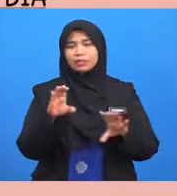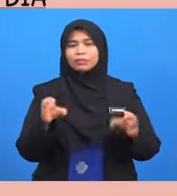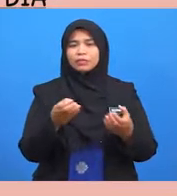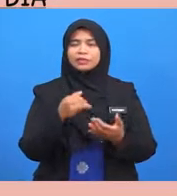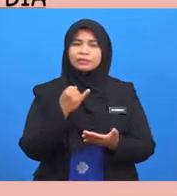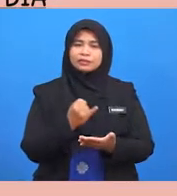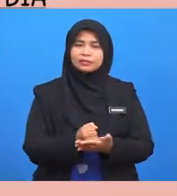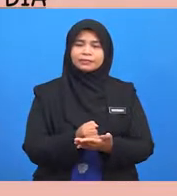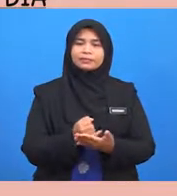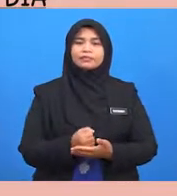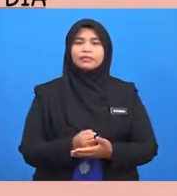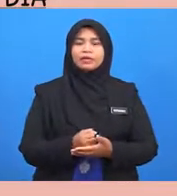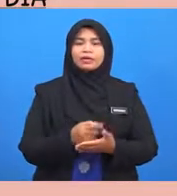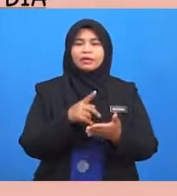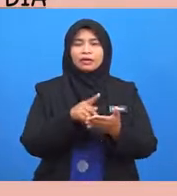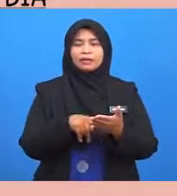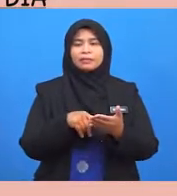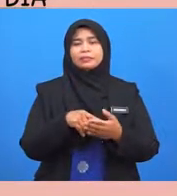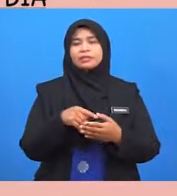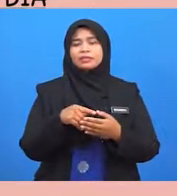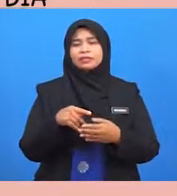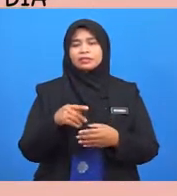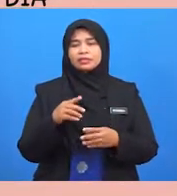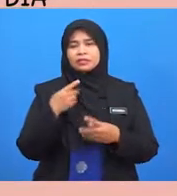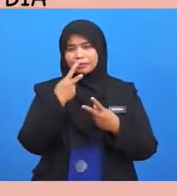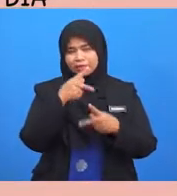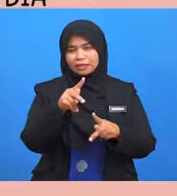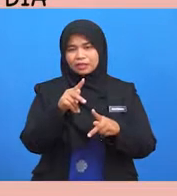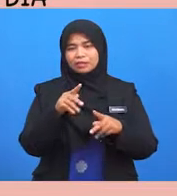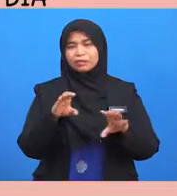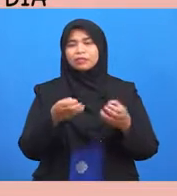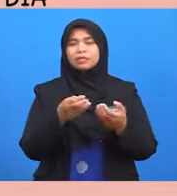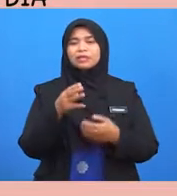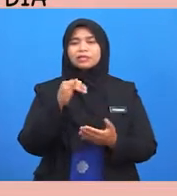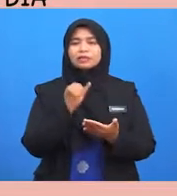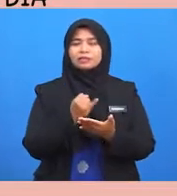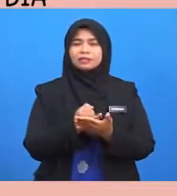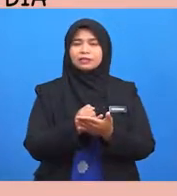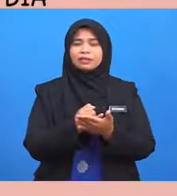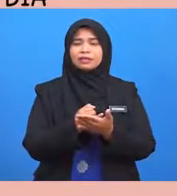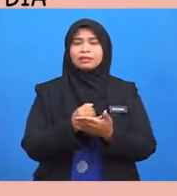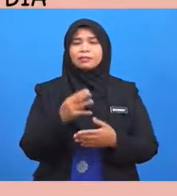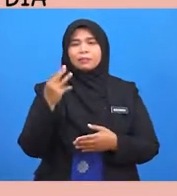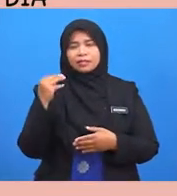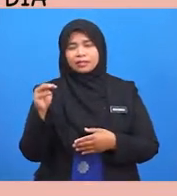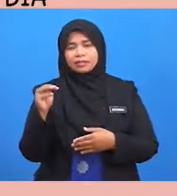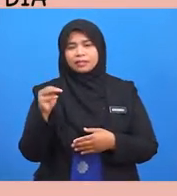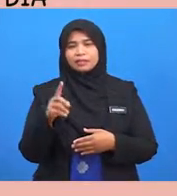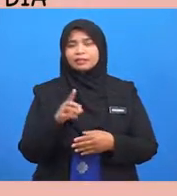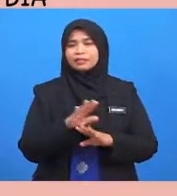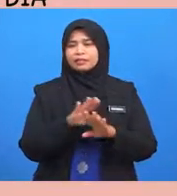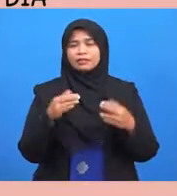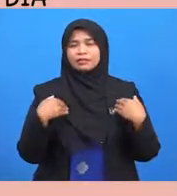maksiat. Apabila dia diperintahkan melakukan maksiat, maka